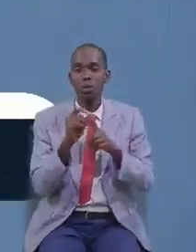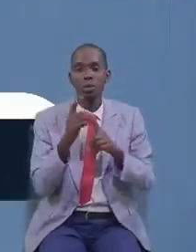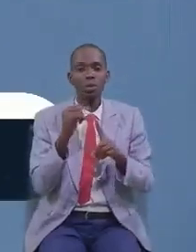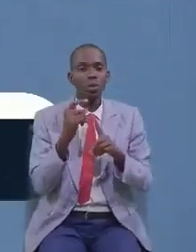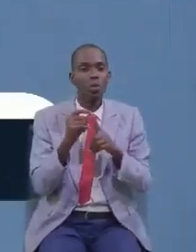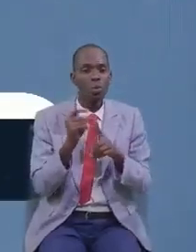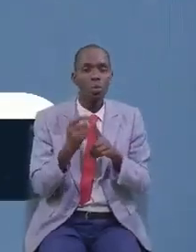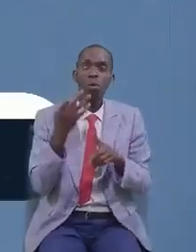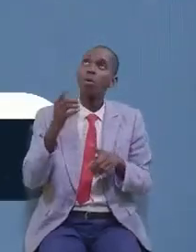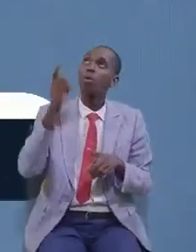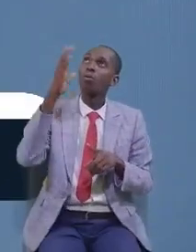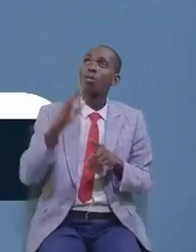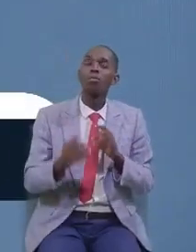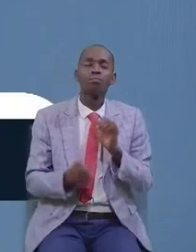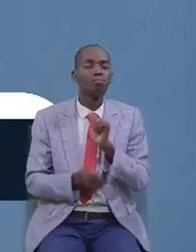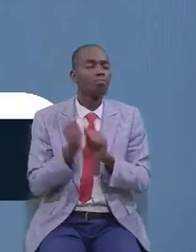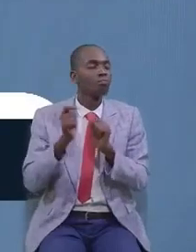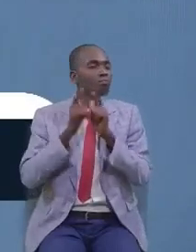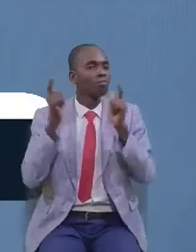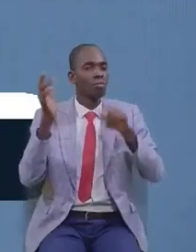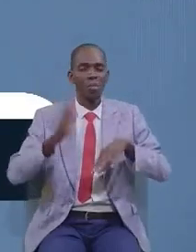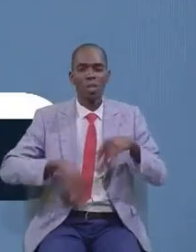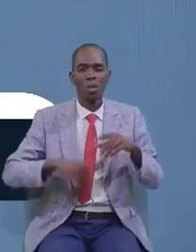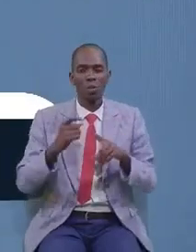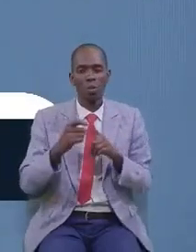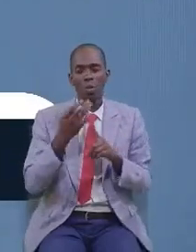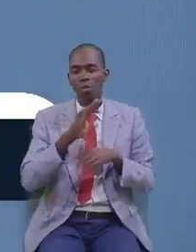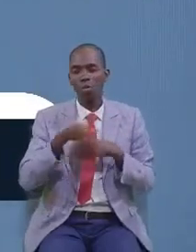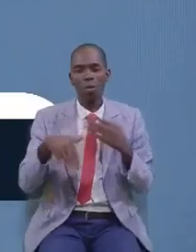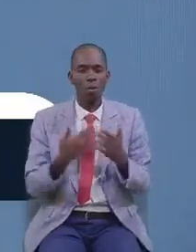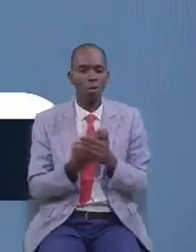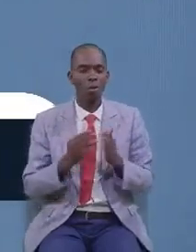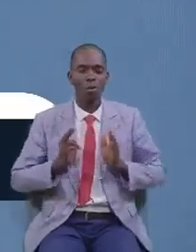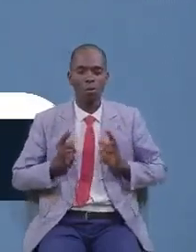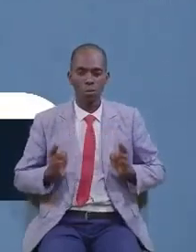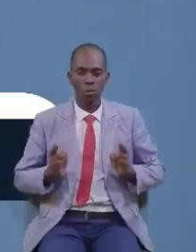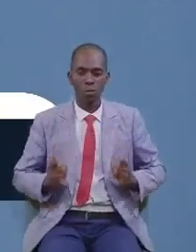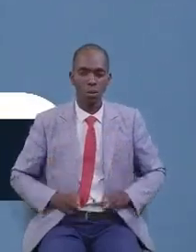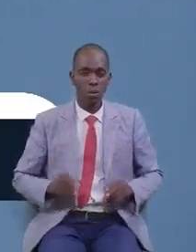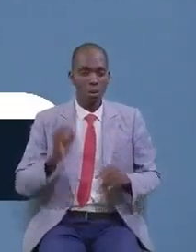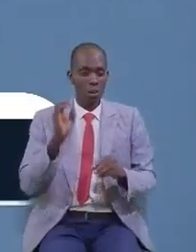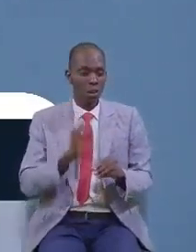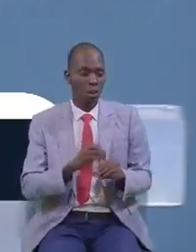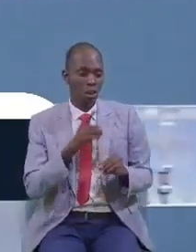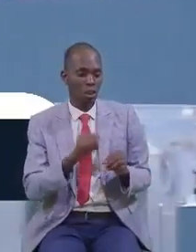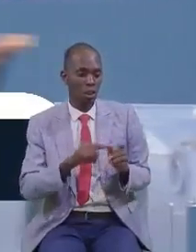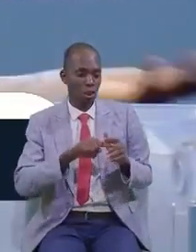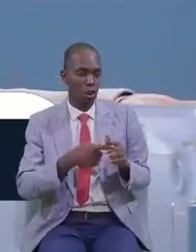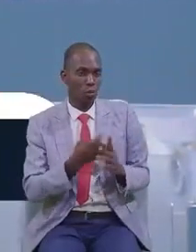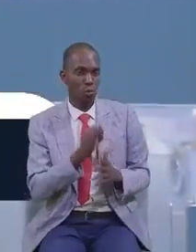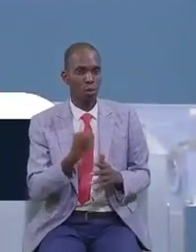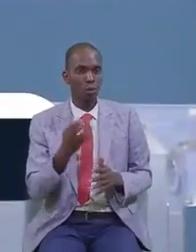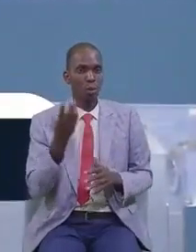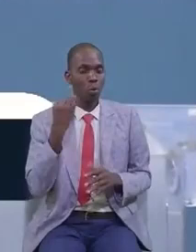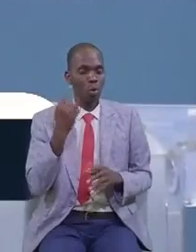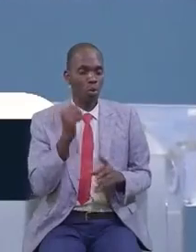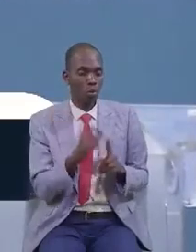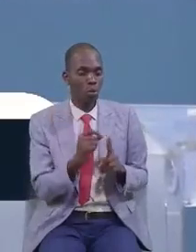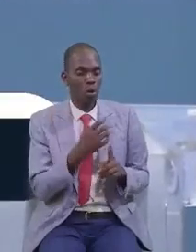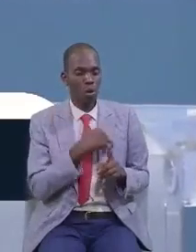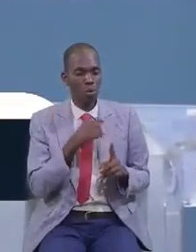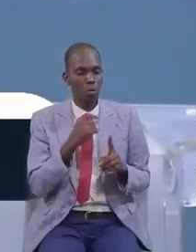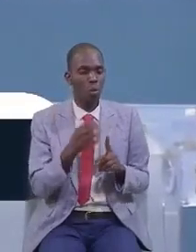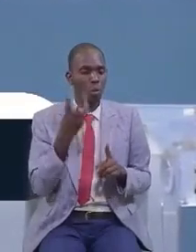men. సకల మానవాళి మాట కంటే ఆయన వాక్కు ఉన్నతమైంది. ఇన్ ది బిగినింగ్ వాస్ ద వర్డ్ అండ్ ద వర్డ్ వాస్ విత్